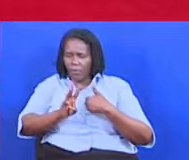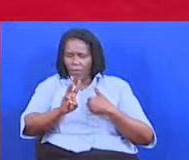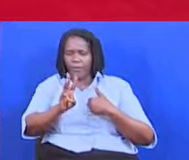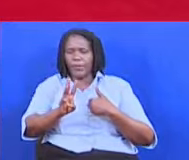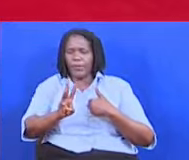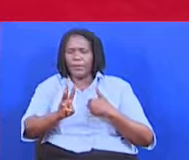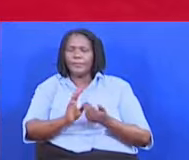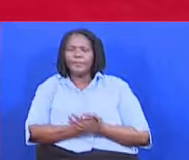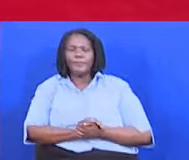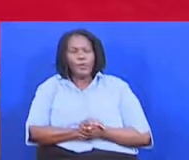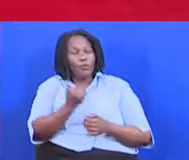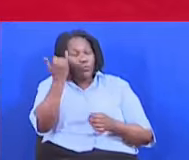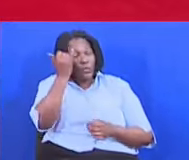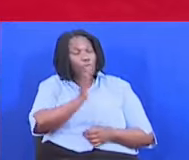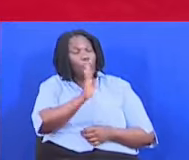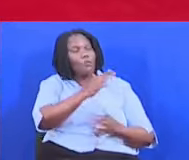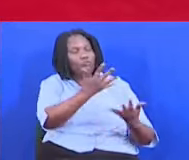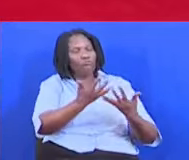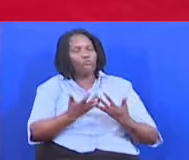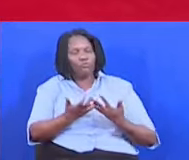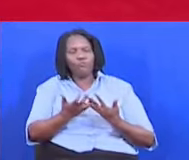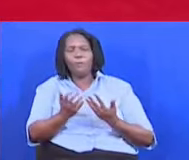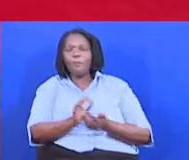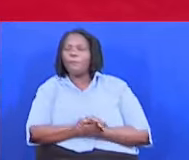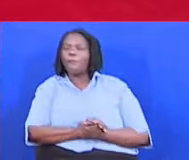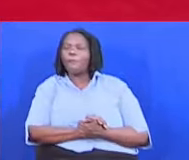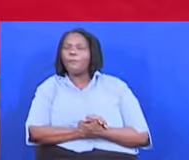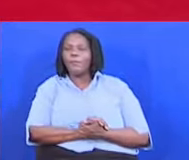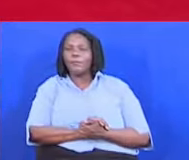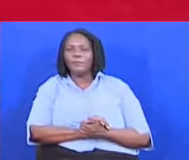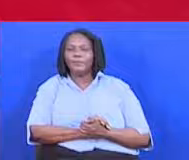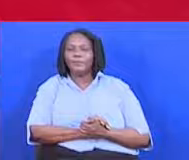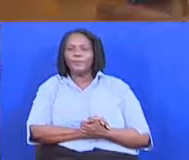diplomasia ya uchumi. Kwa hiyo ushauri huo pia tumeuchukua, Mheshimiwa Spika.